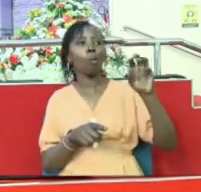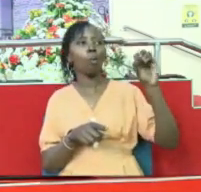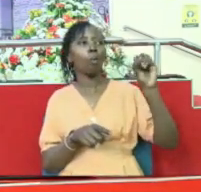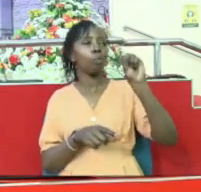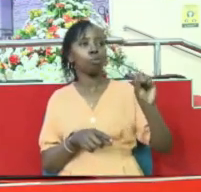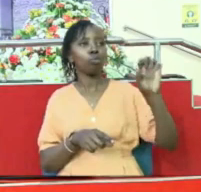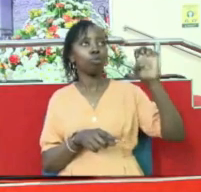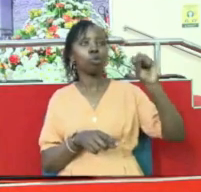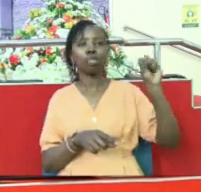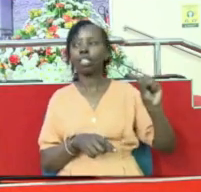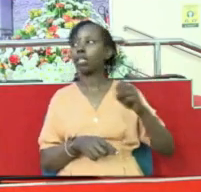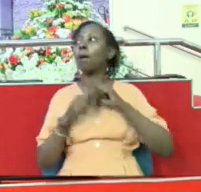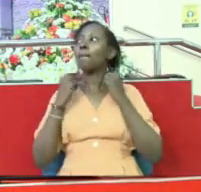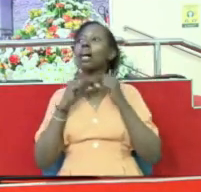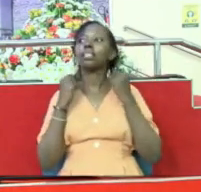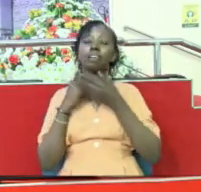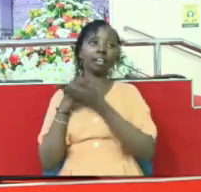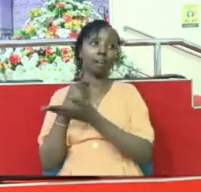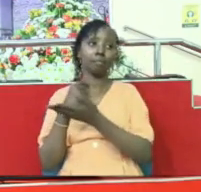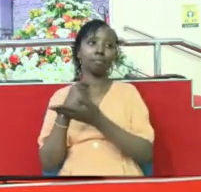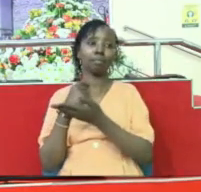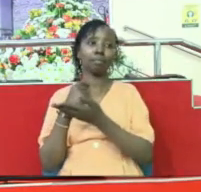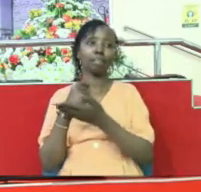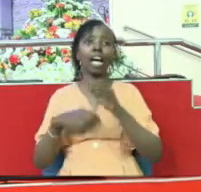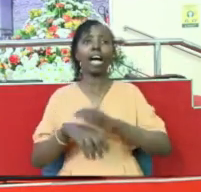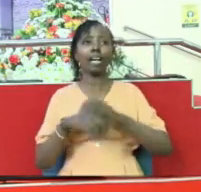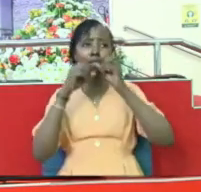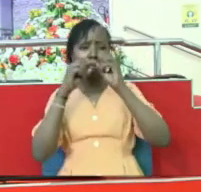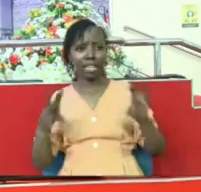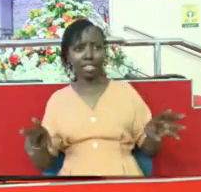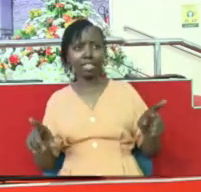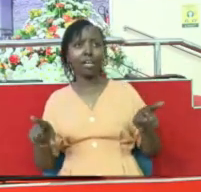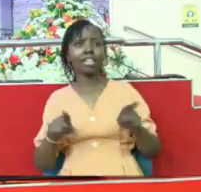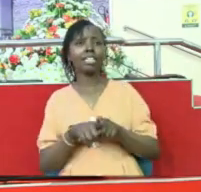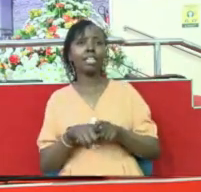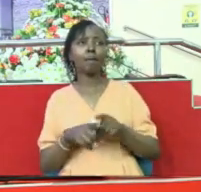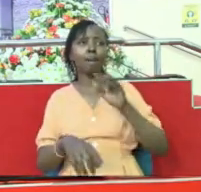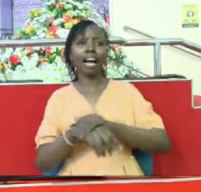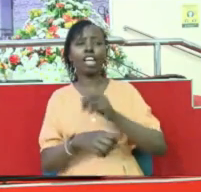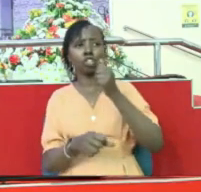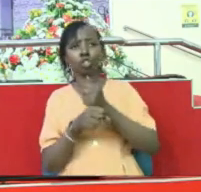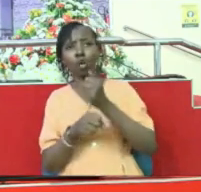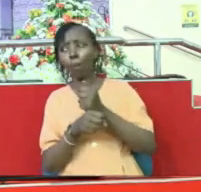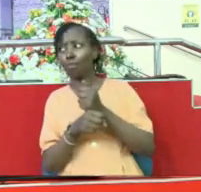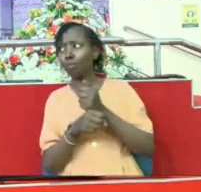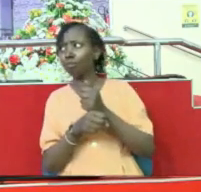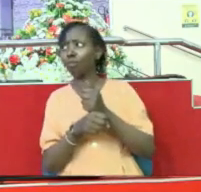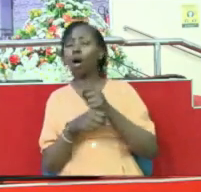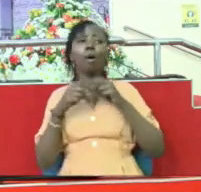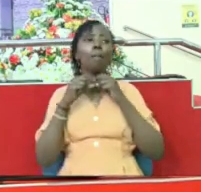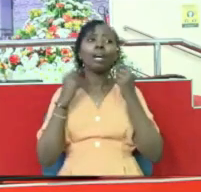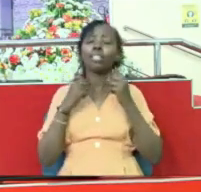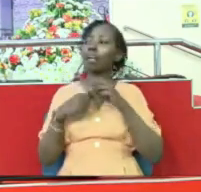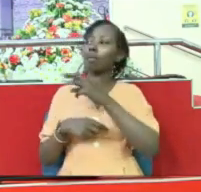unaweza tuombea, si tunabeba baraka. Lakini kuajiriwa, hata ukiwa na qualification, Moses with all the qualification,